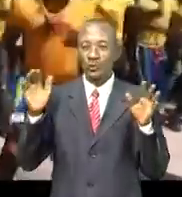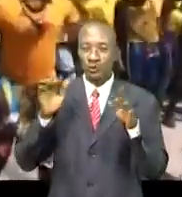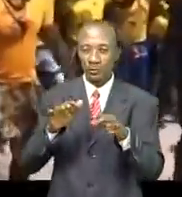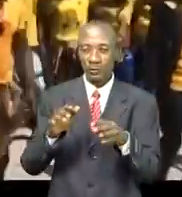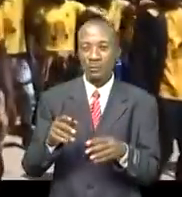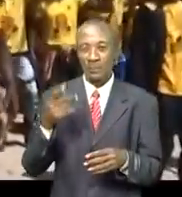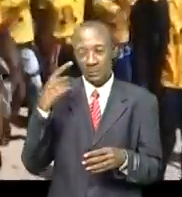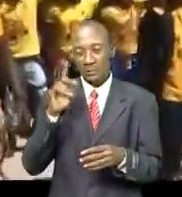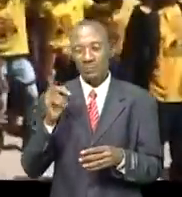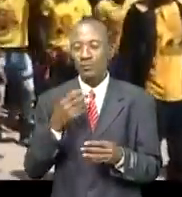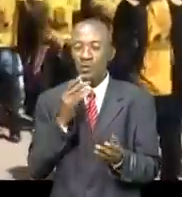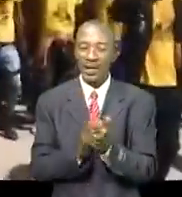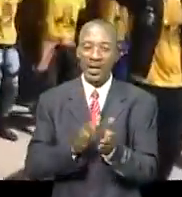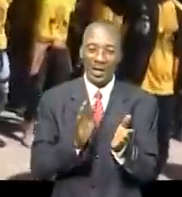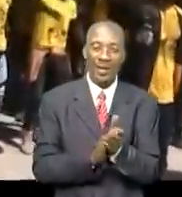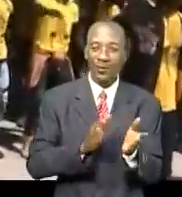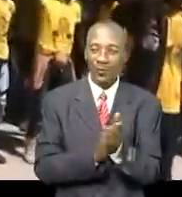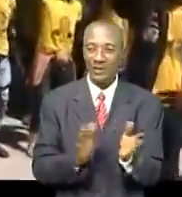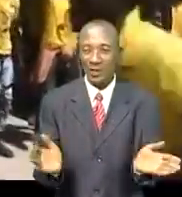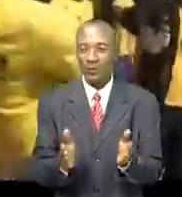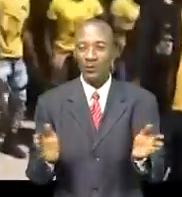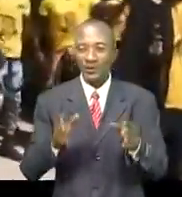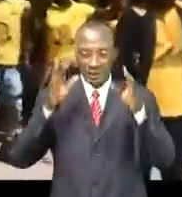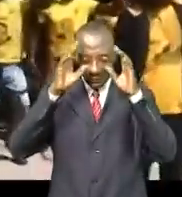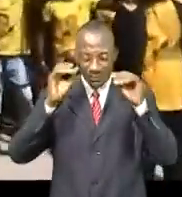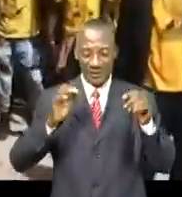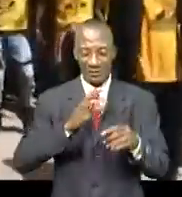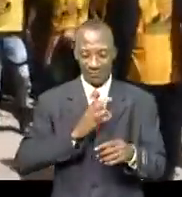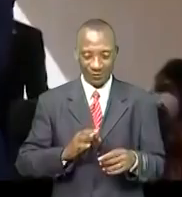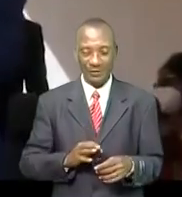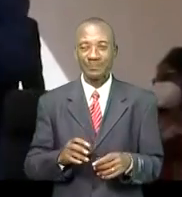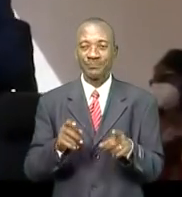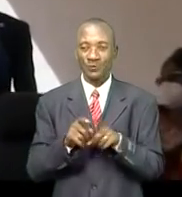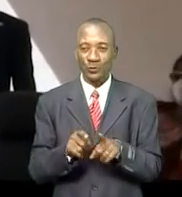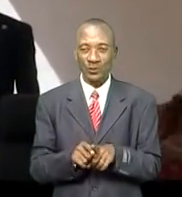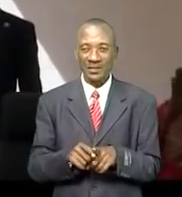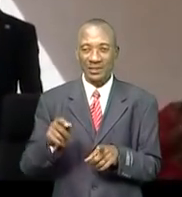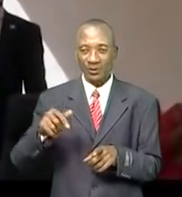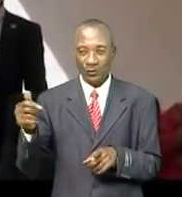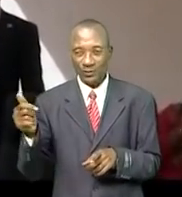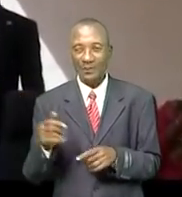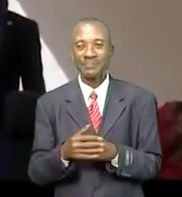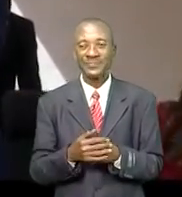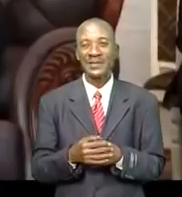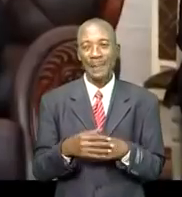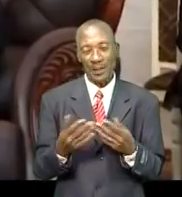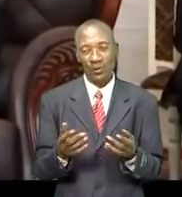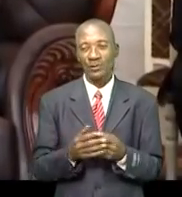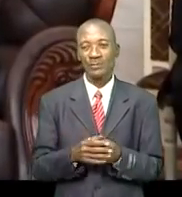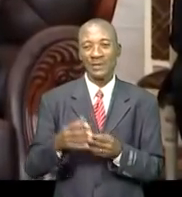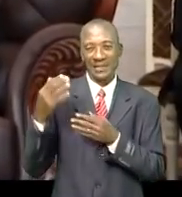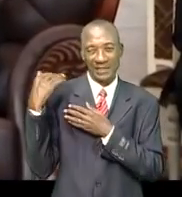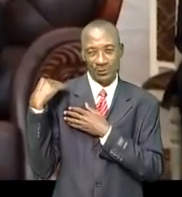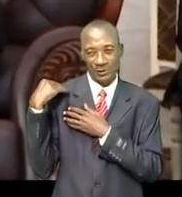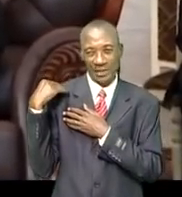chef de l'État. Félix-Antoine Tshisekedi Tshilombo et Gabriel Kyungu Akumanza entretiennent une relation particulière, tous